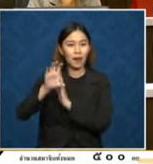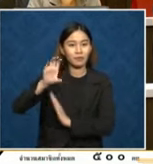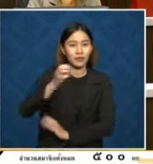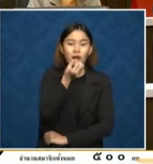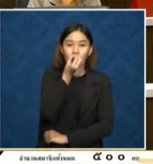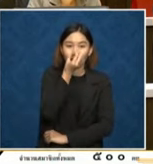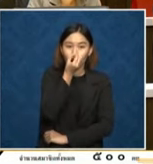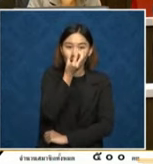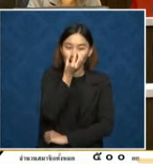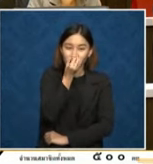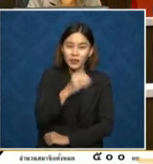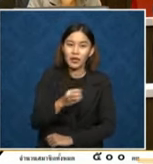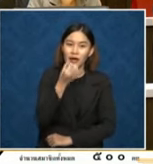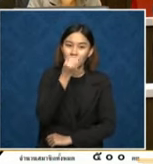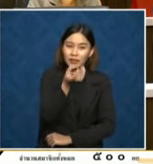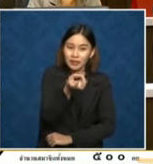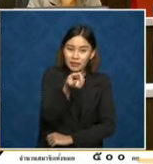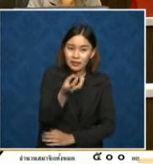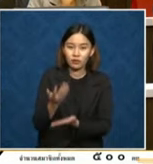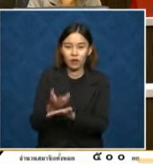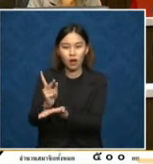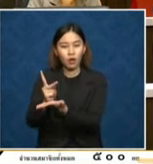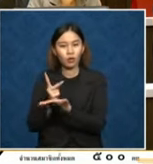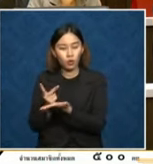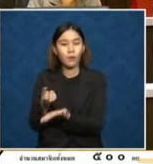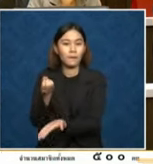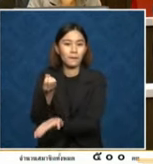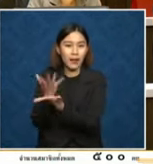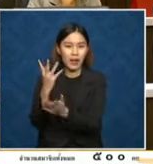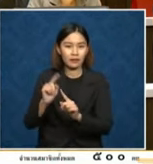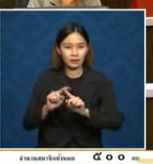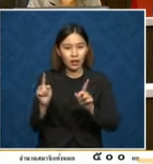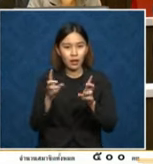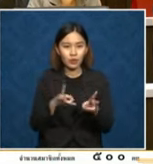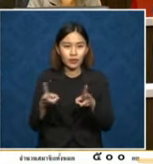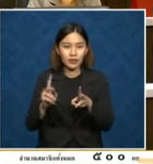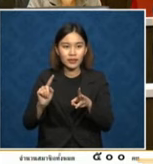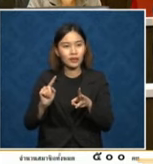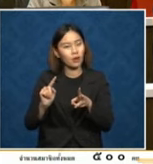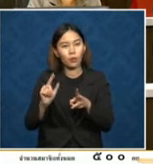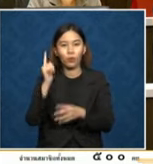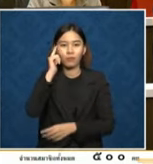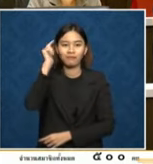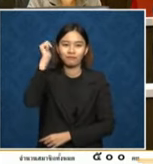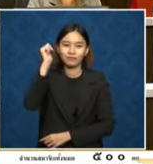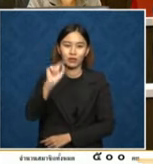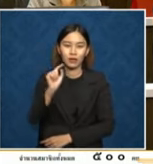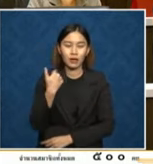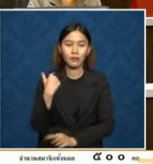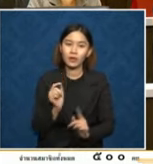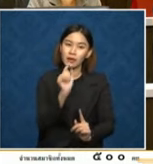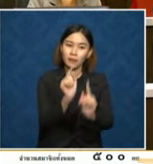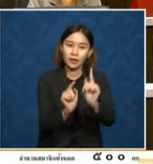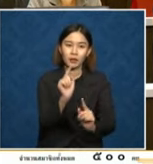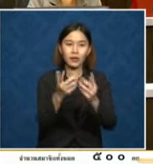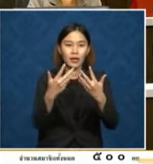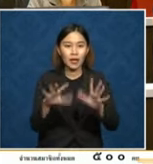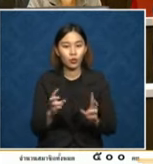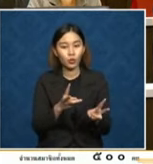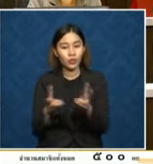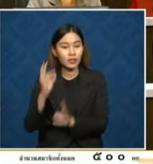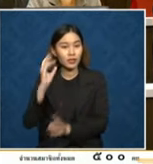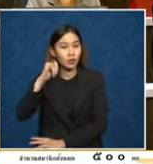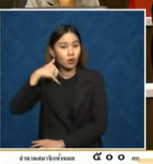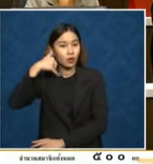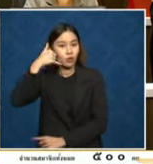เบี้ยที่ต่ำแล้วก็มีวงเงินกู้ที่สูงมากแต่วิธีการครับล้ำไปกว่านั้นเนื่องจากว่าเขาประเมินไว้แล้วว่าการติดต่